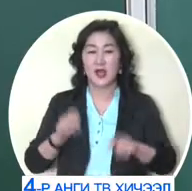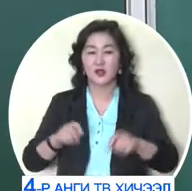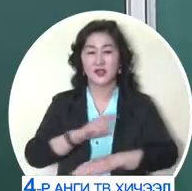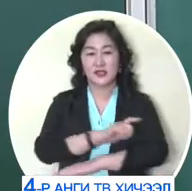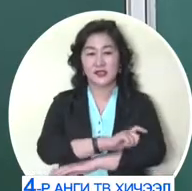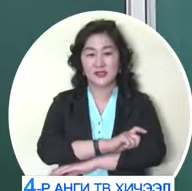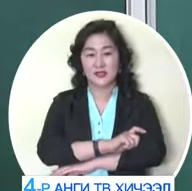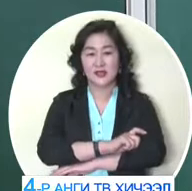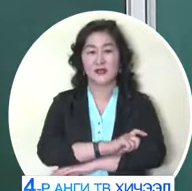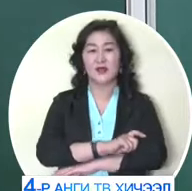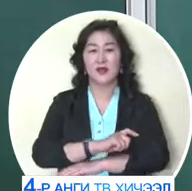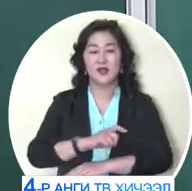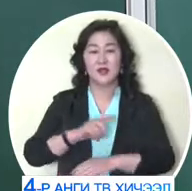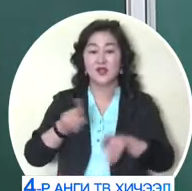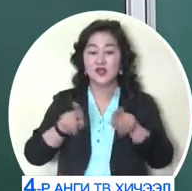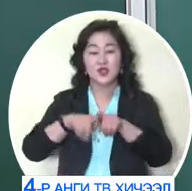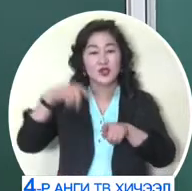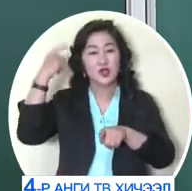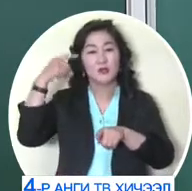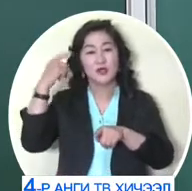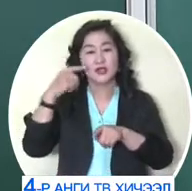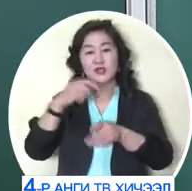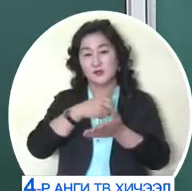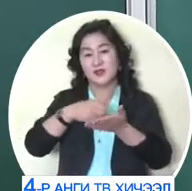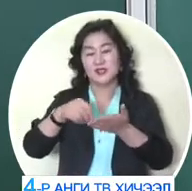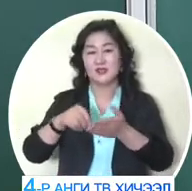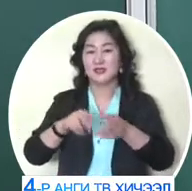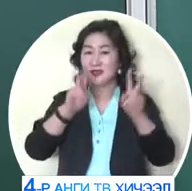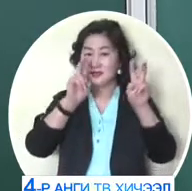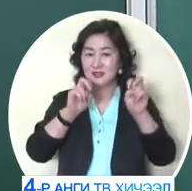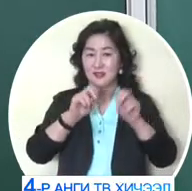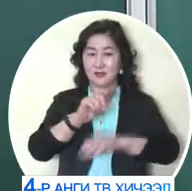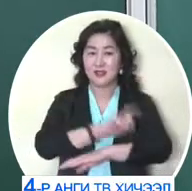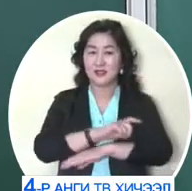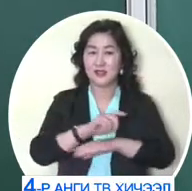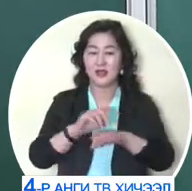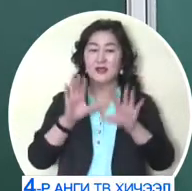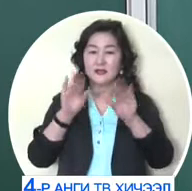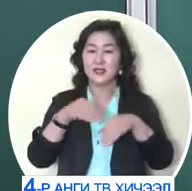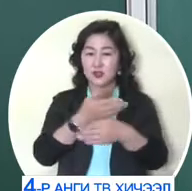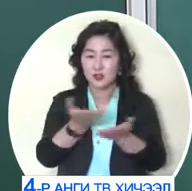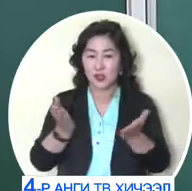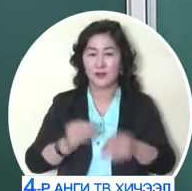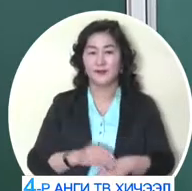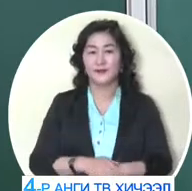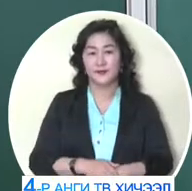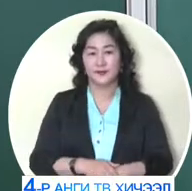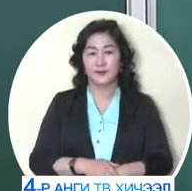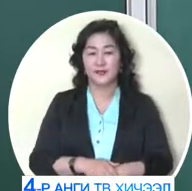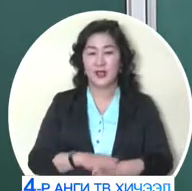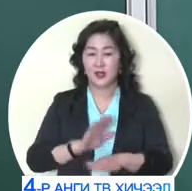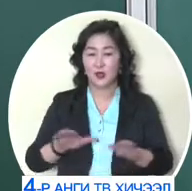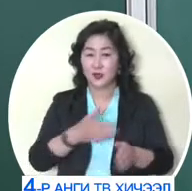хичээлээрээ төсөөлөн бодож бичээ гэсэн сэдвтэй хичээл үзнэ. За сурагчид